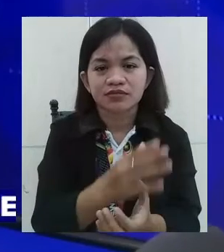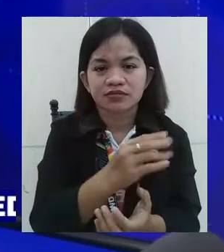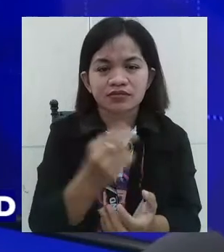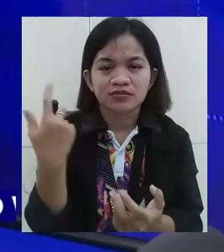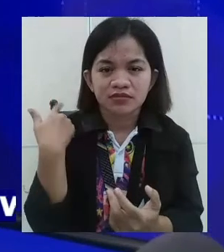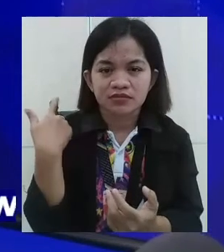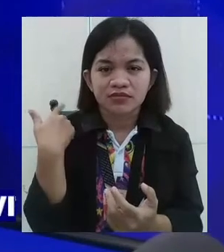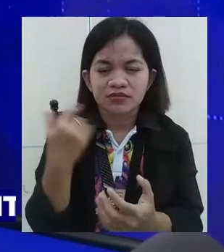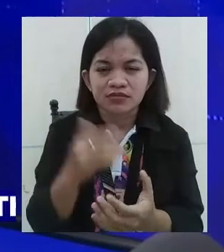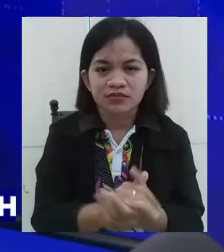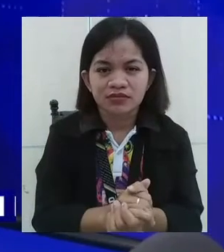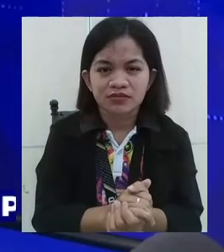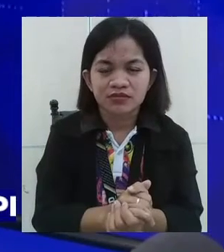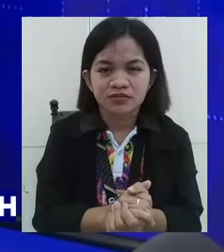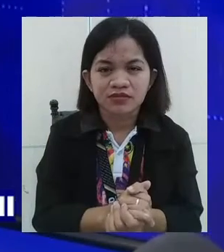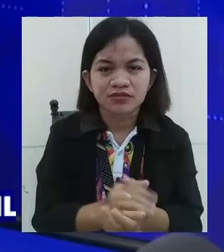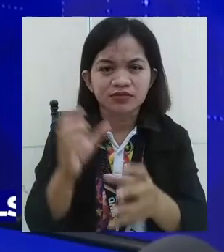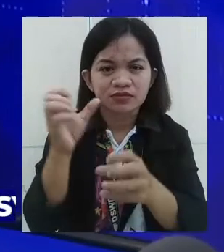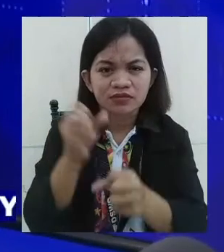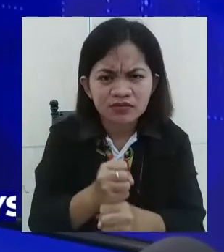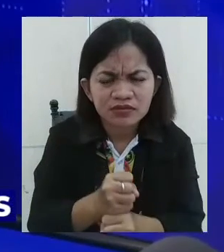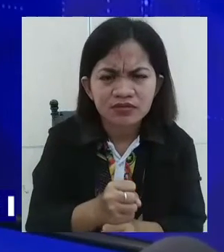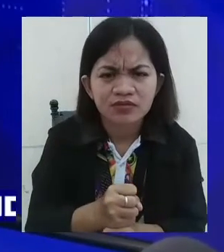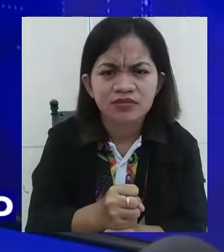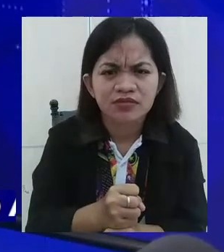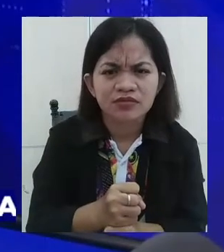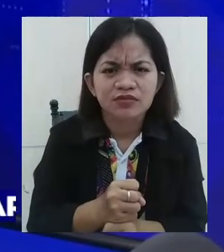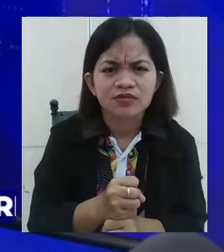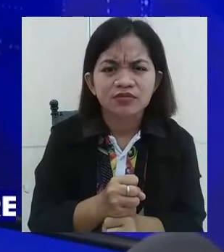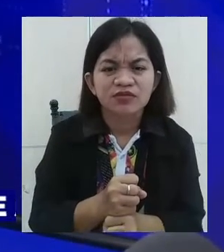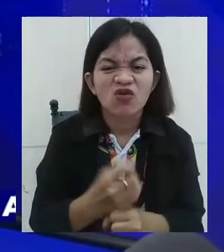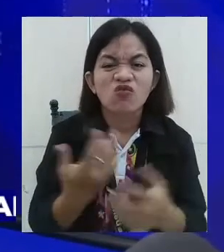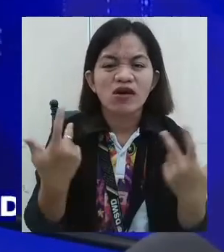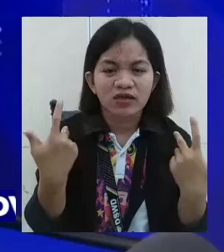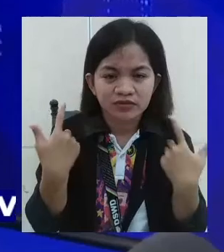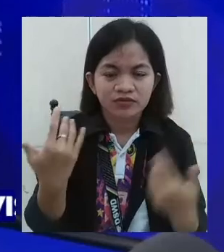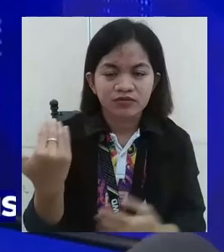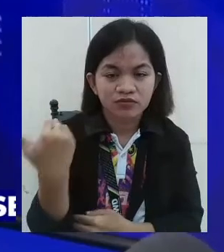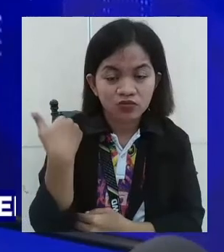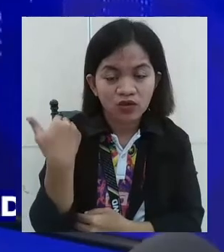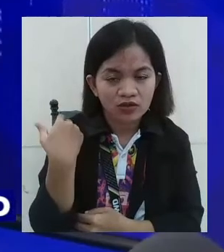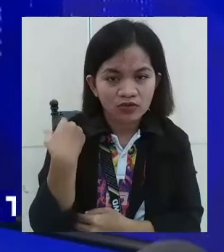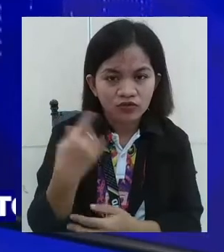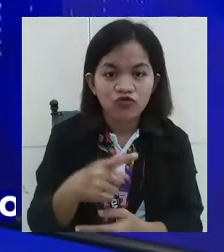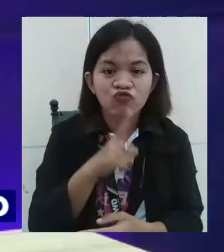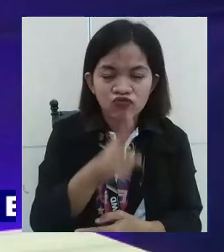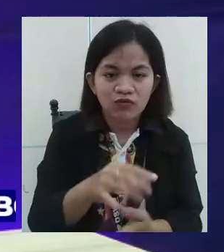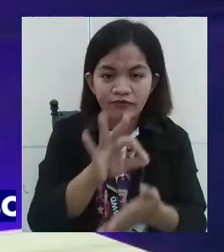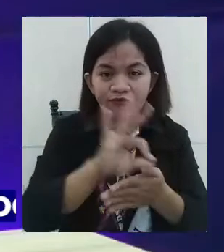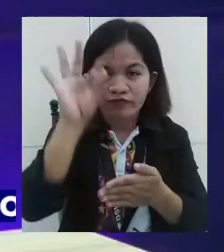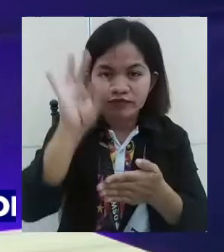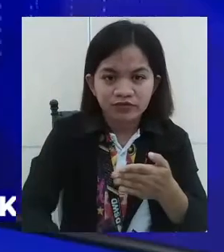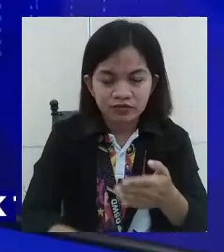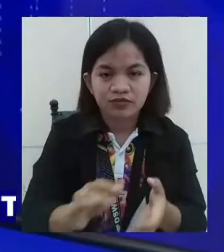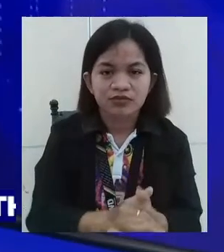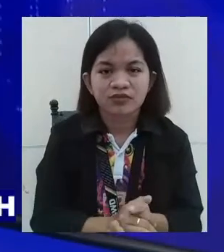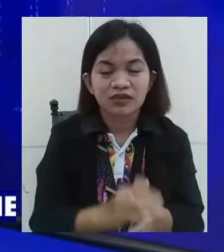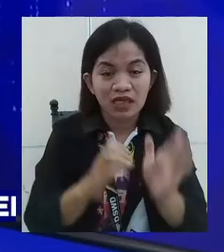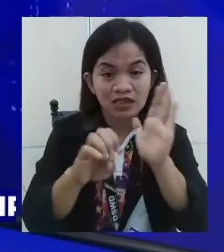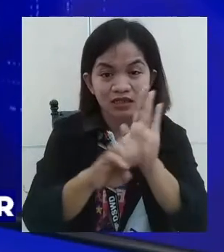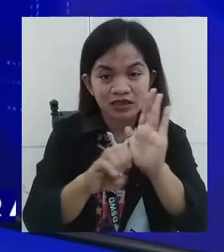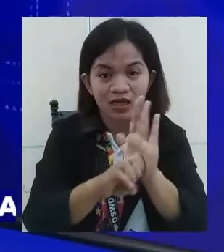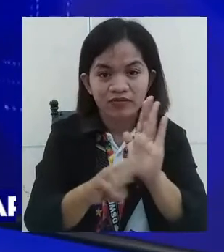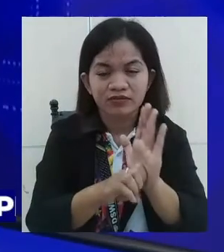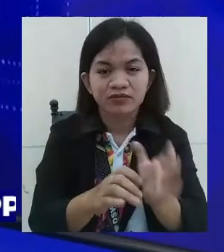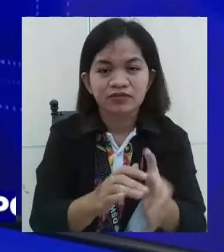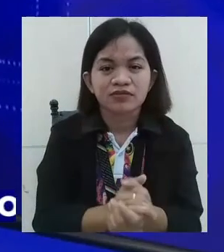babalik yata tayo doon sa initial. But it still has to be finalized because doon sa initial, halimbawa yung